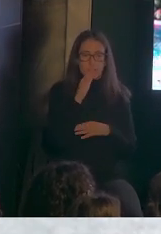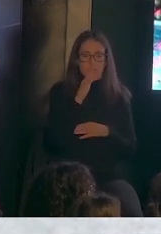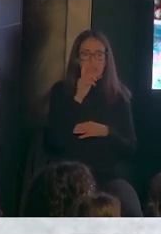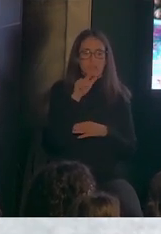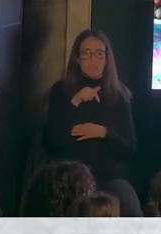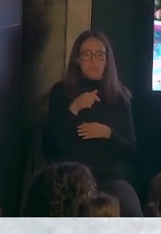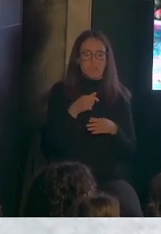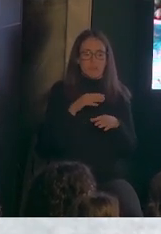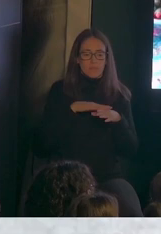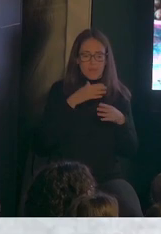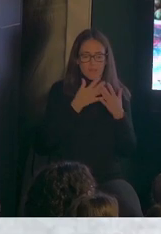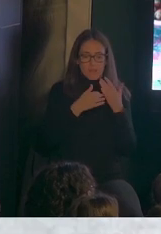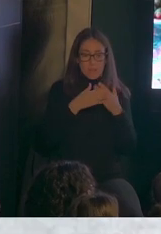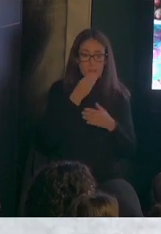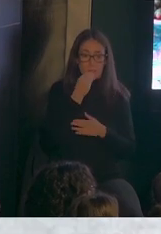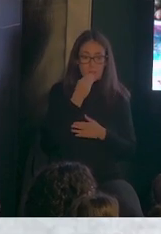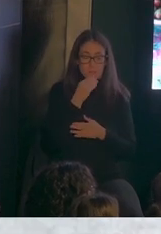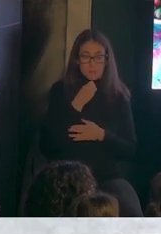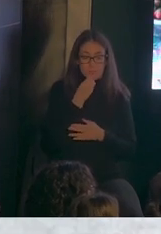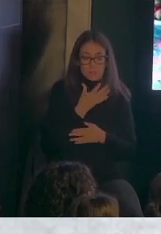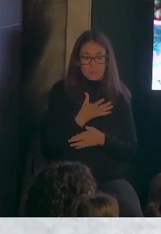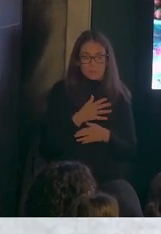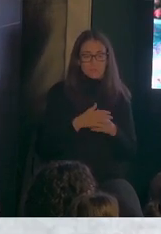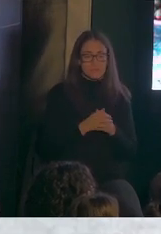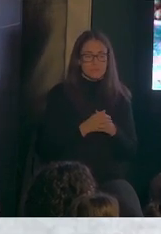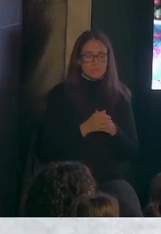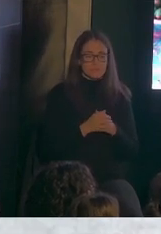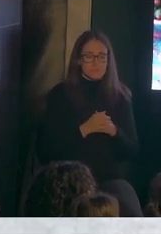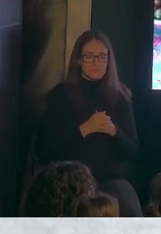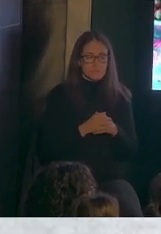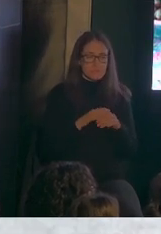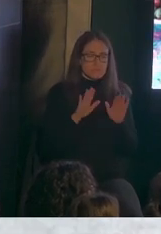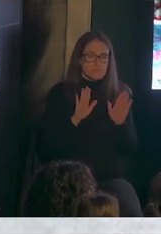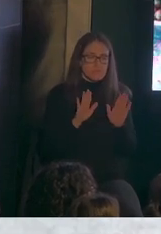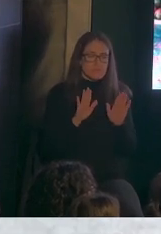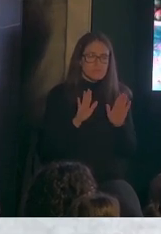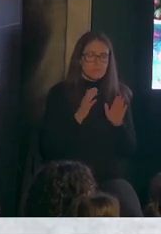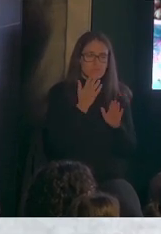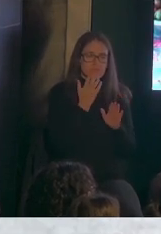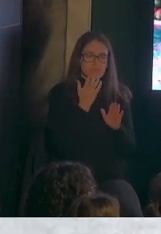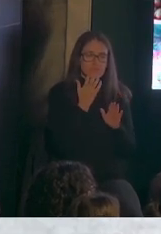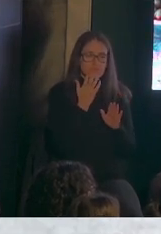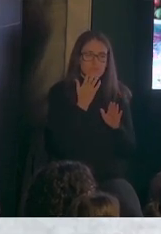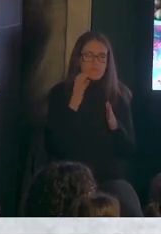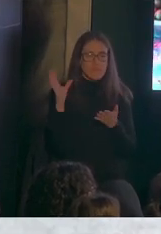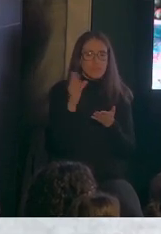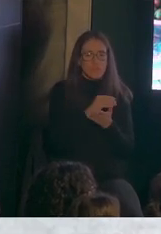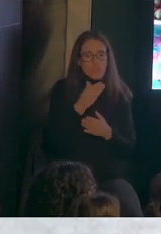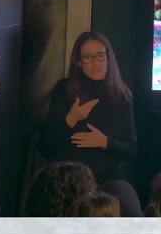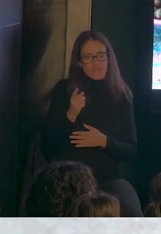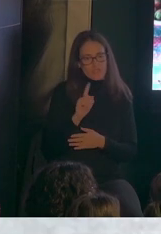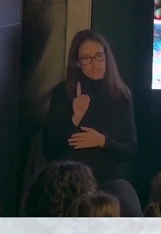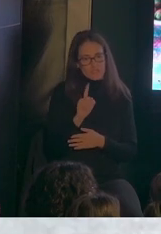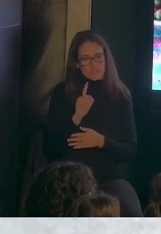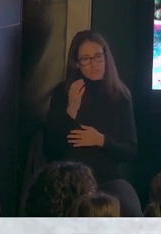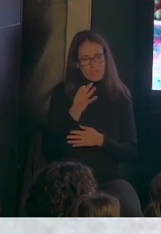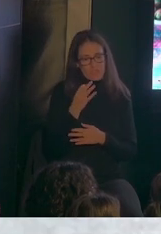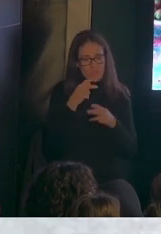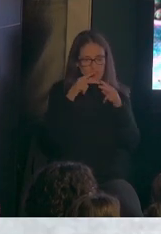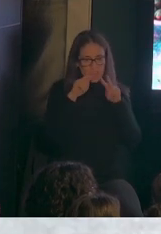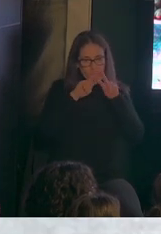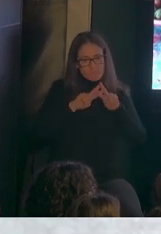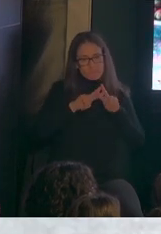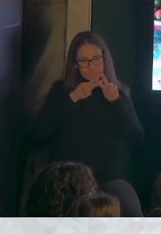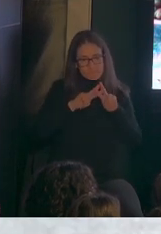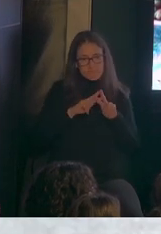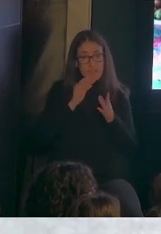menjar. Vale? El que no totes, vale? Han de ser algunes específiques, perquè a vegades la mantega de